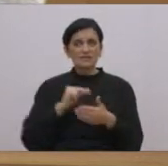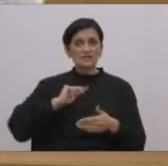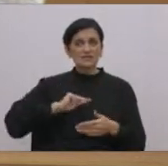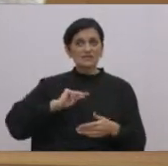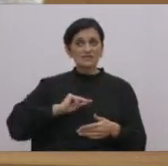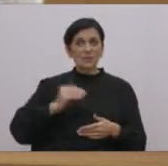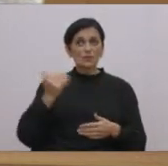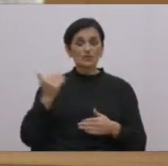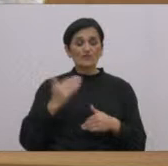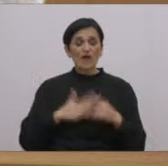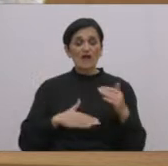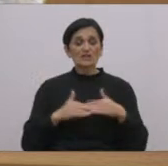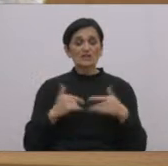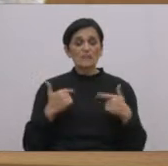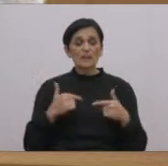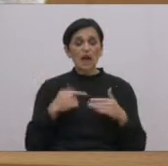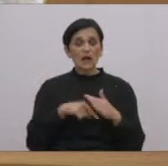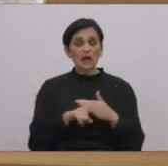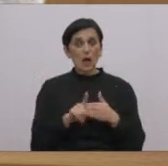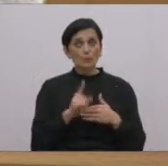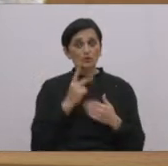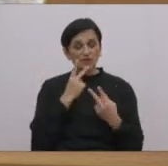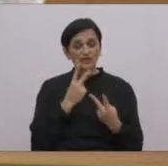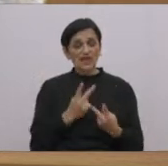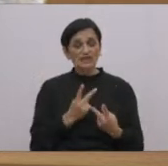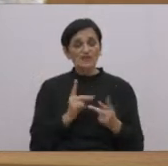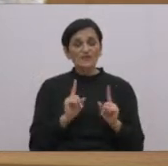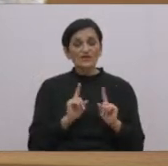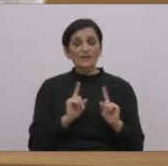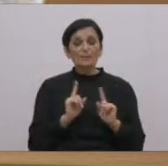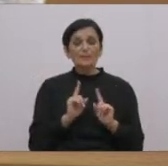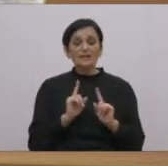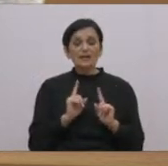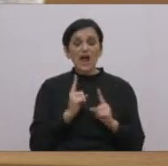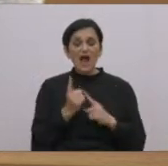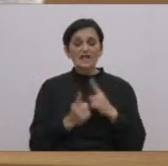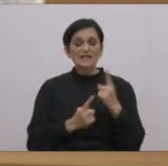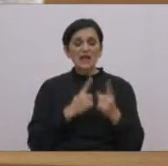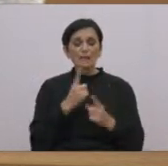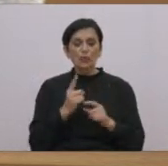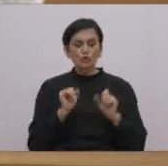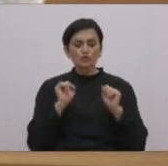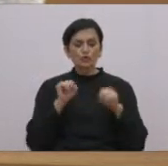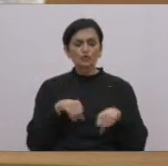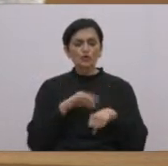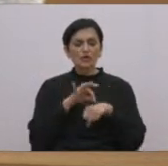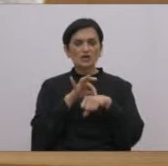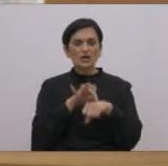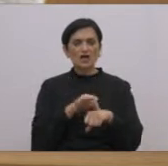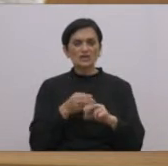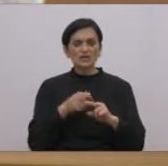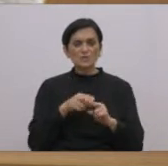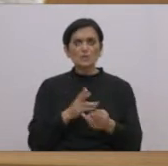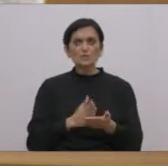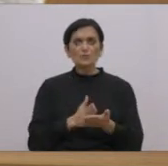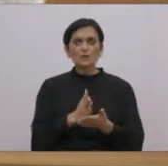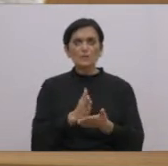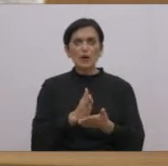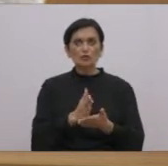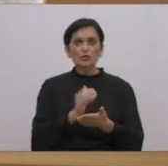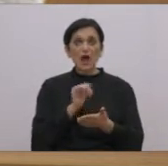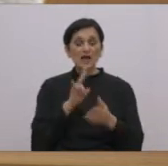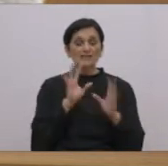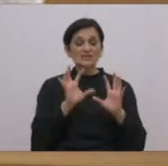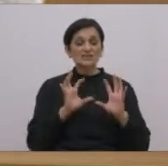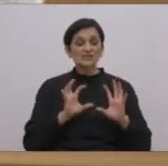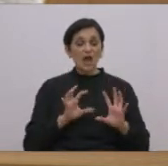თქვენი პრაქტიკიდან გამომდინარე, ხო არ ხედავთ რომ რა რეფორმა შეიძლება გატარდეს იმ მართულებით, რომ ან